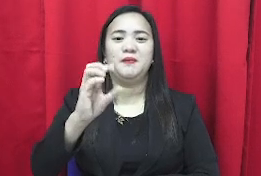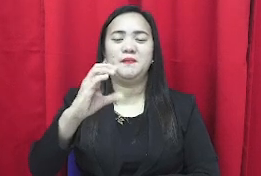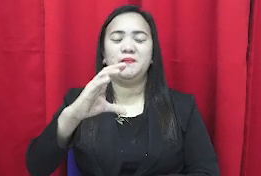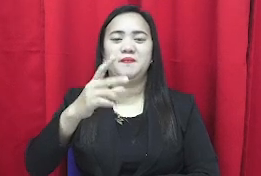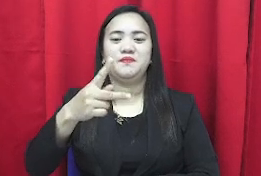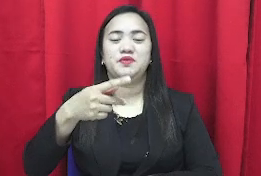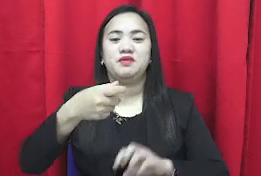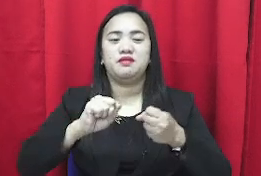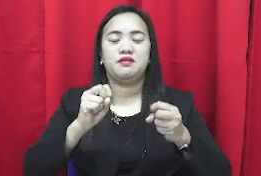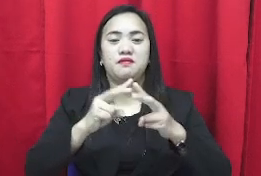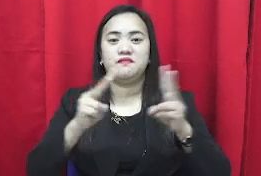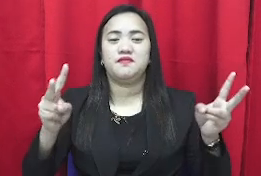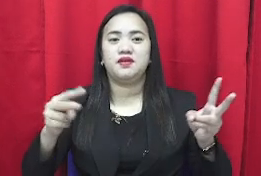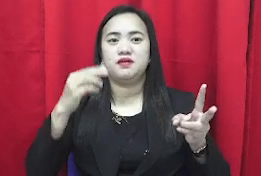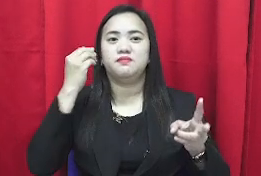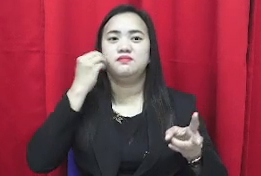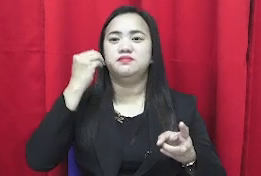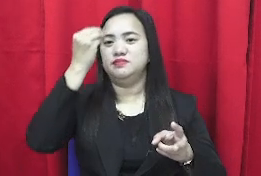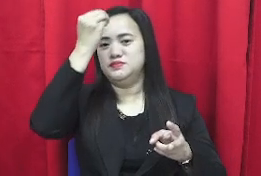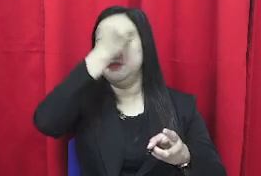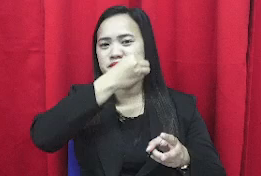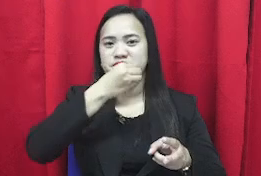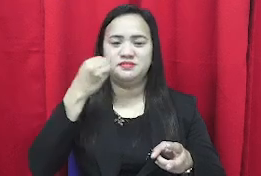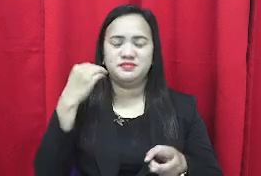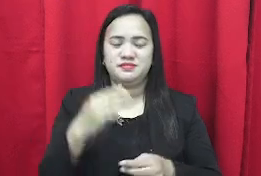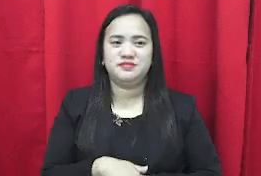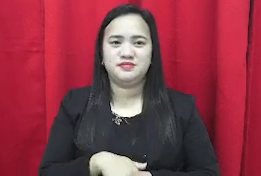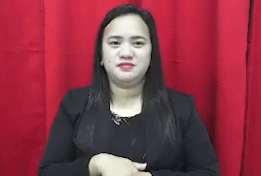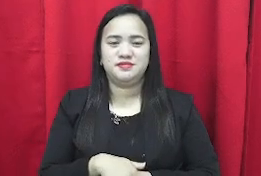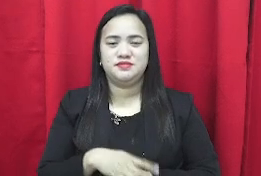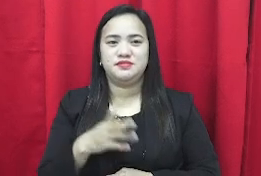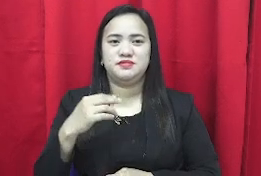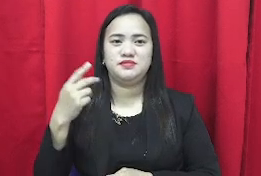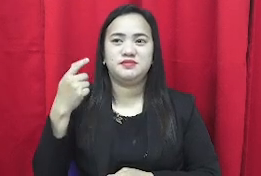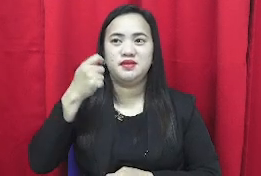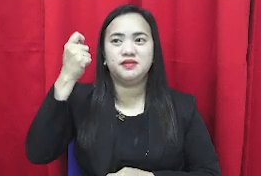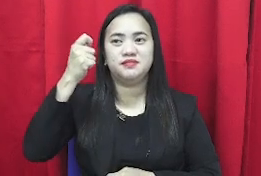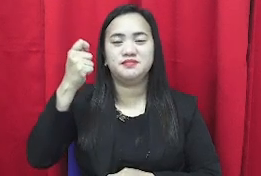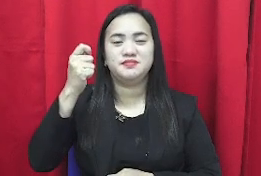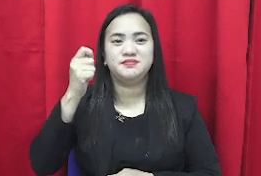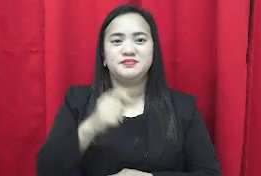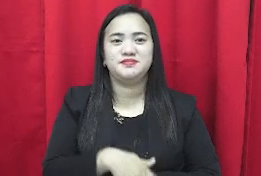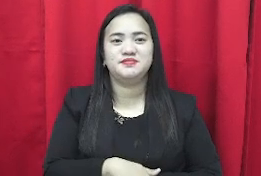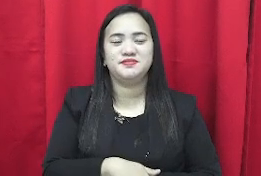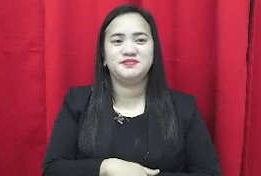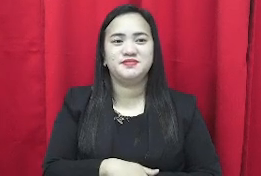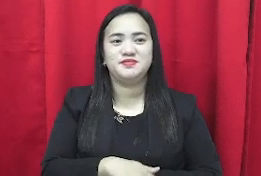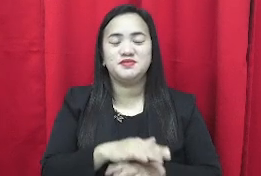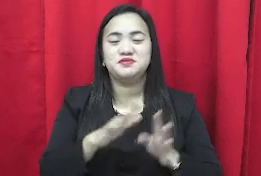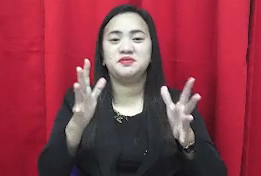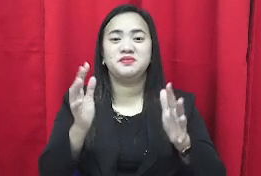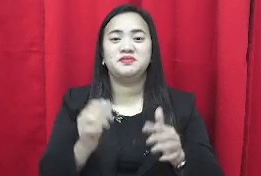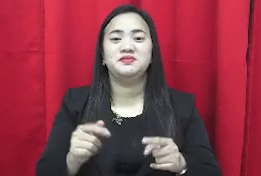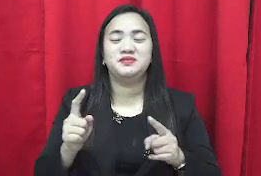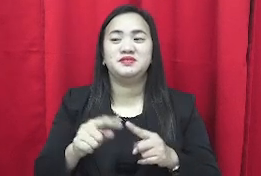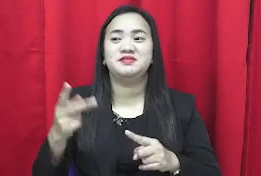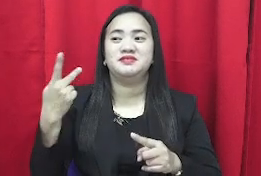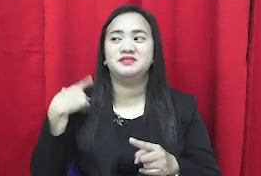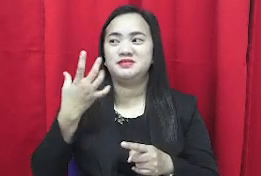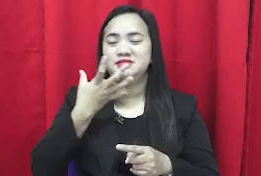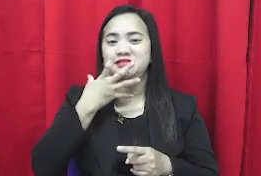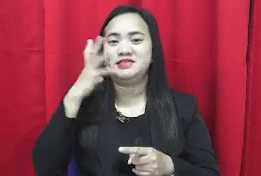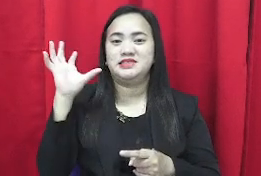puting-puti na yung bukha eh payong pa yan lalaki lalaki nakapayong yan ha takot mainitan Matindi so talagang